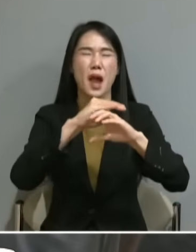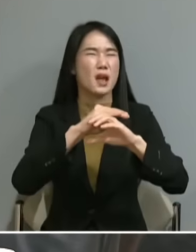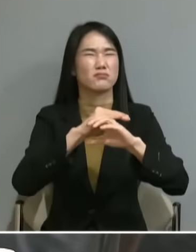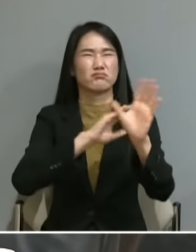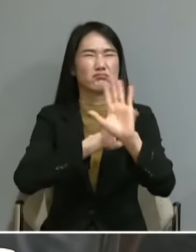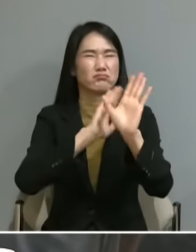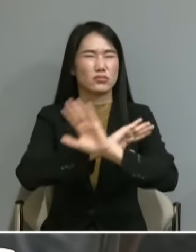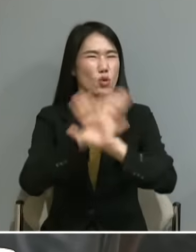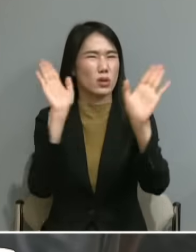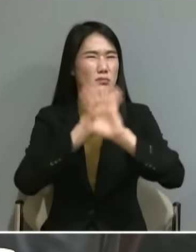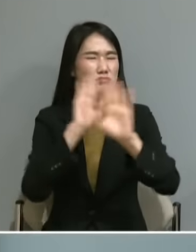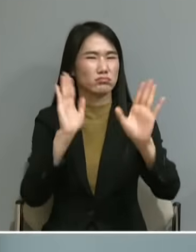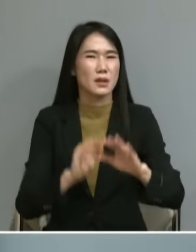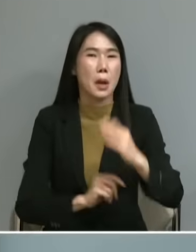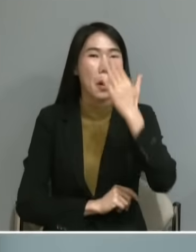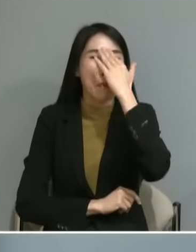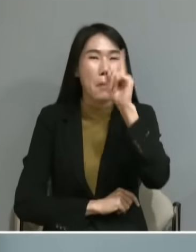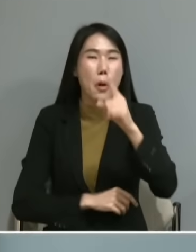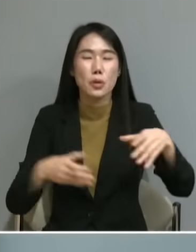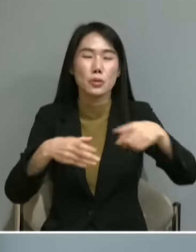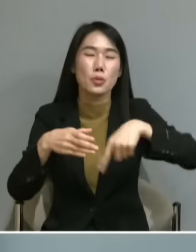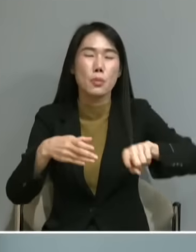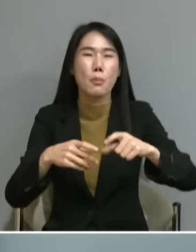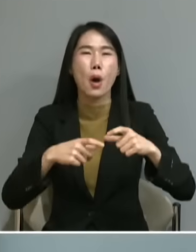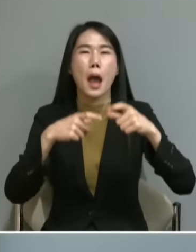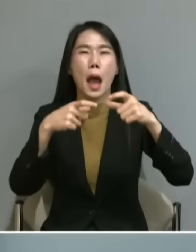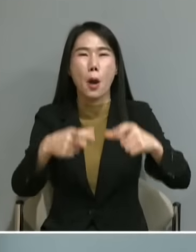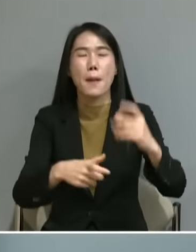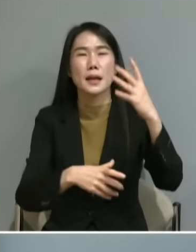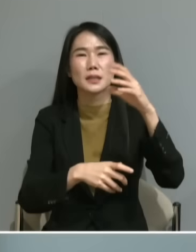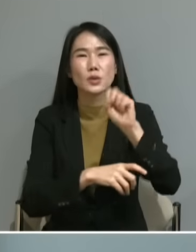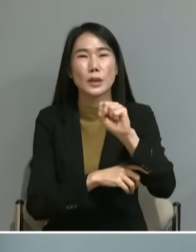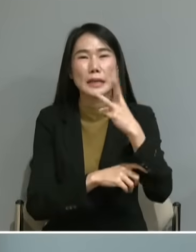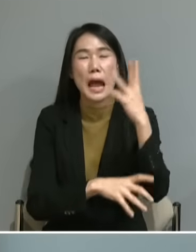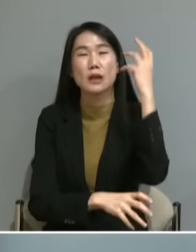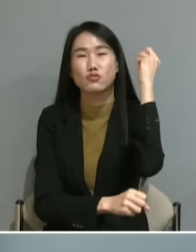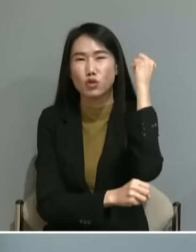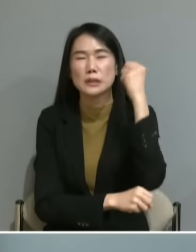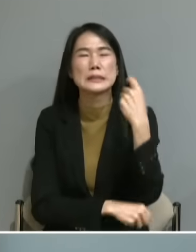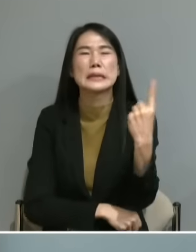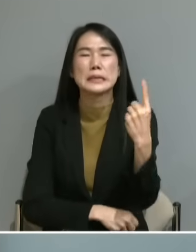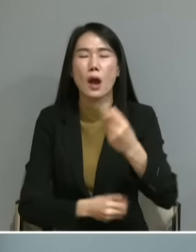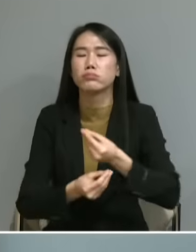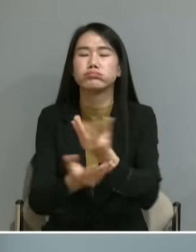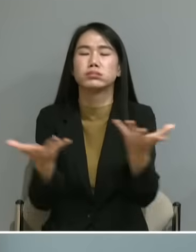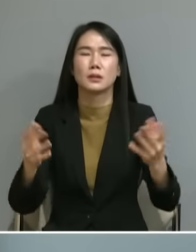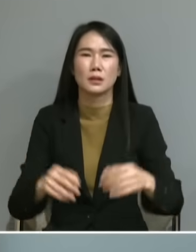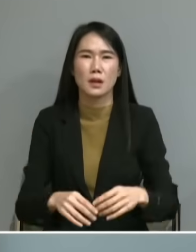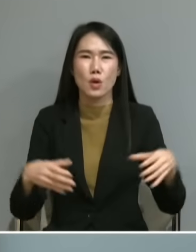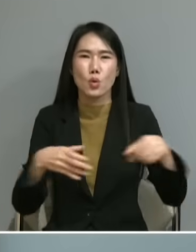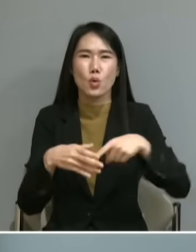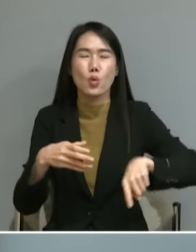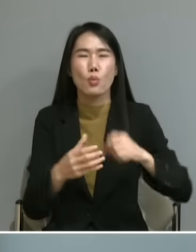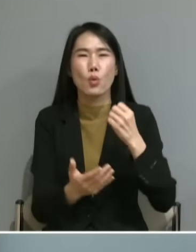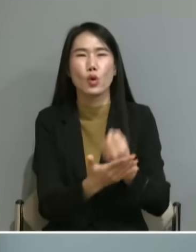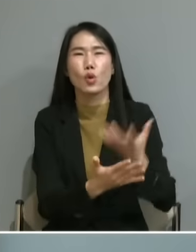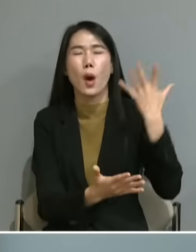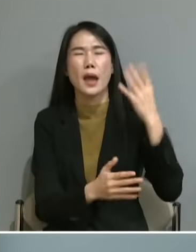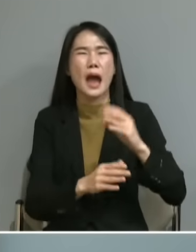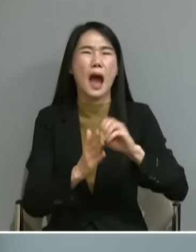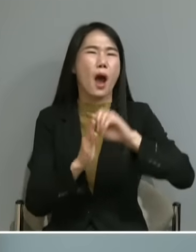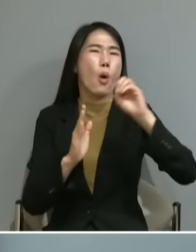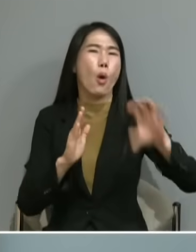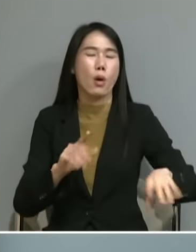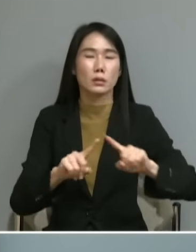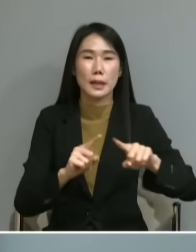ยบางส่วนบอกว่าให้แจกเฉพาะกลุ่มที่เป็นบัตรสวัสดิการแห่งรัฐคือบัตรคนจนนะครับบางส่วนบอกว่าตัดคนรวยออกนะครับซึ่งเป็นข้อเส